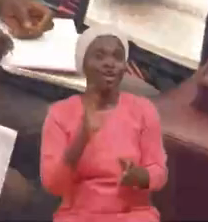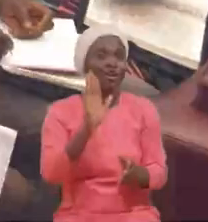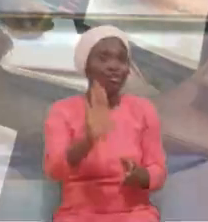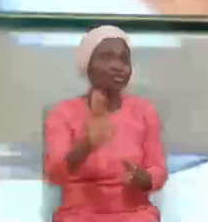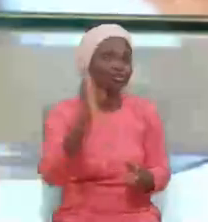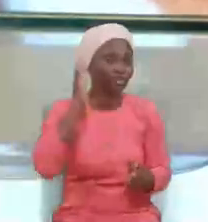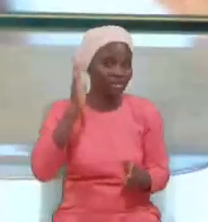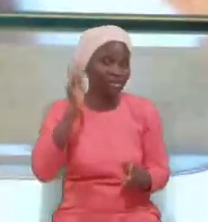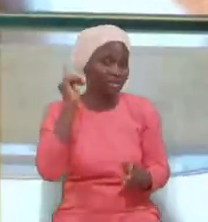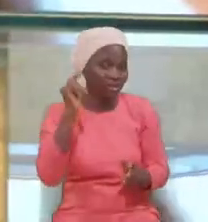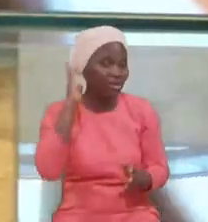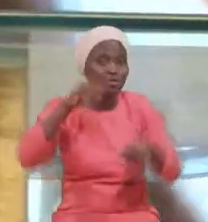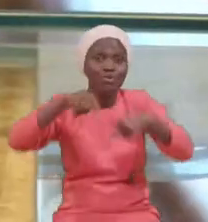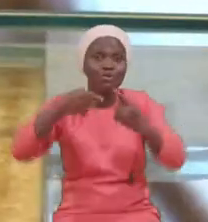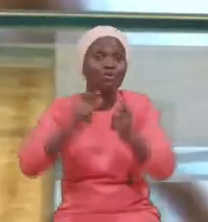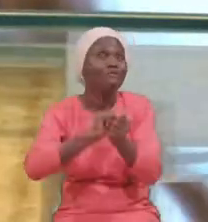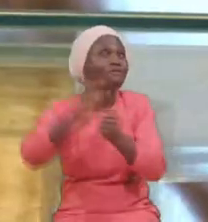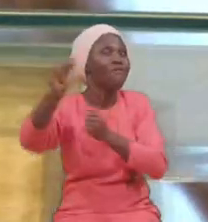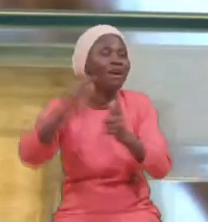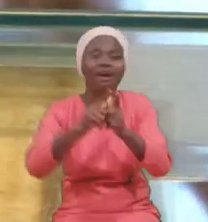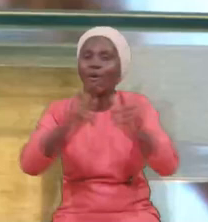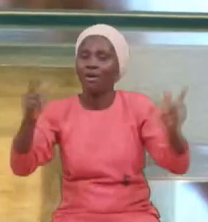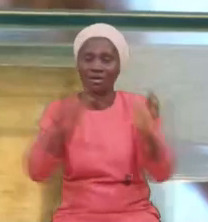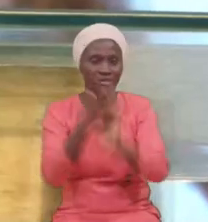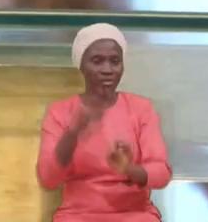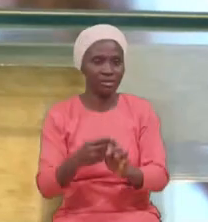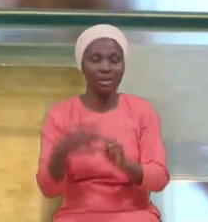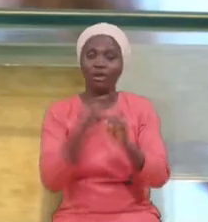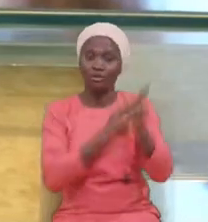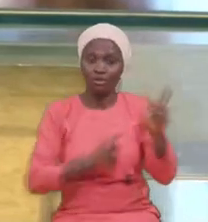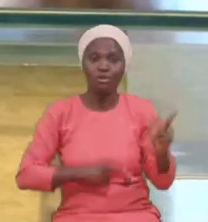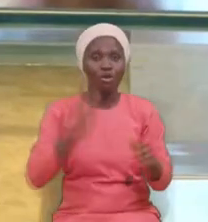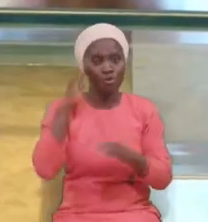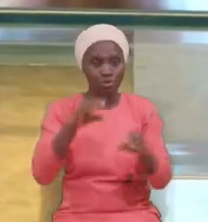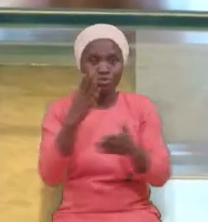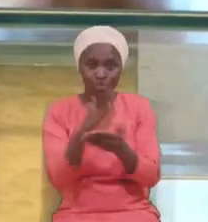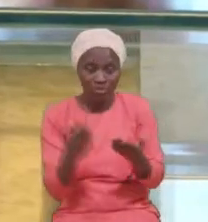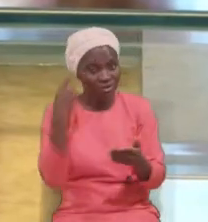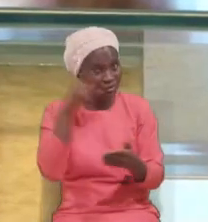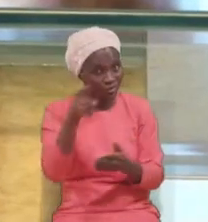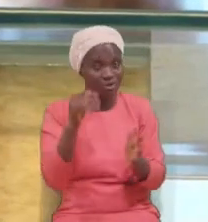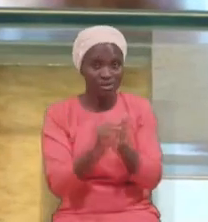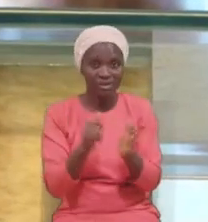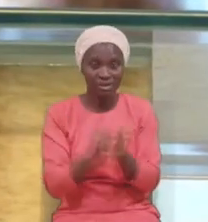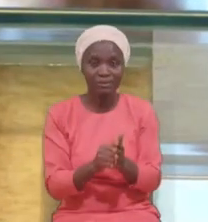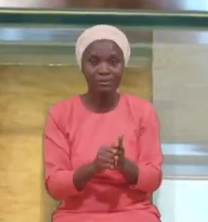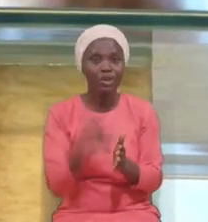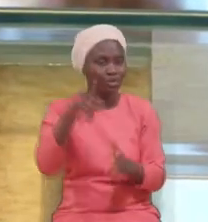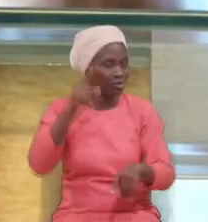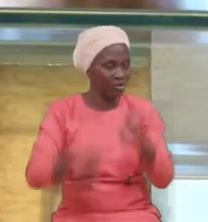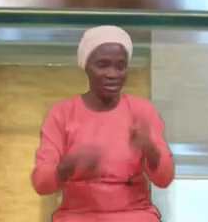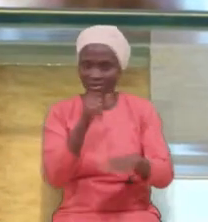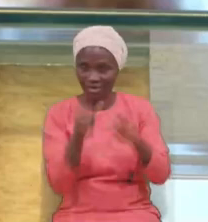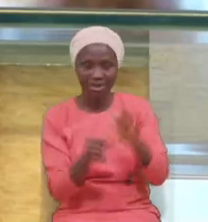Votre témoignage va parcourir de près et de loin. Le Seigneur fera quelque chose pour vous qui ne sera pas